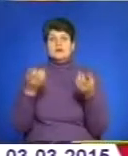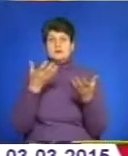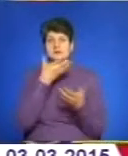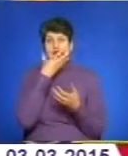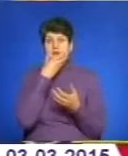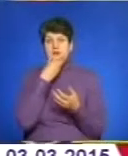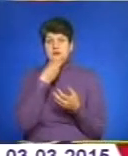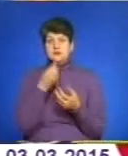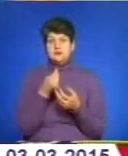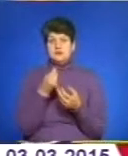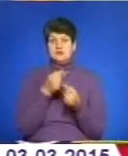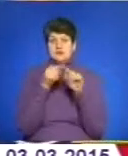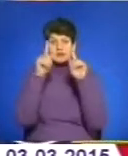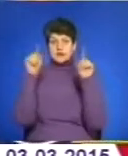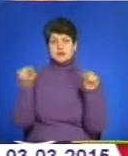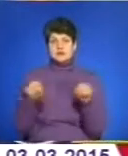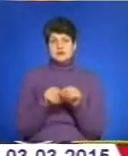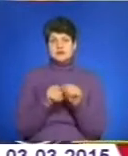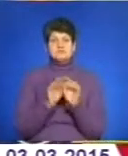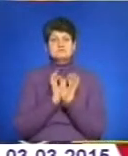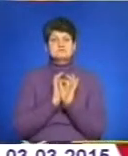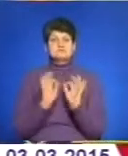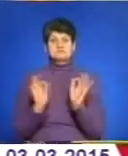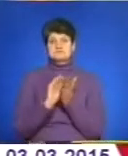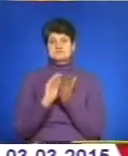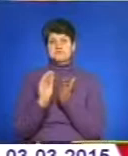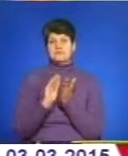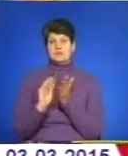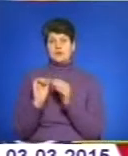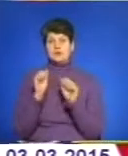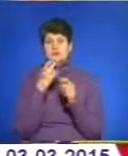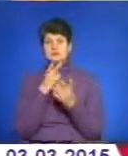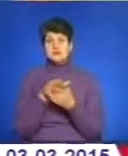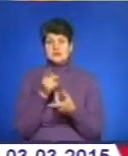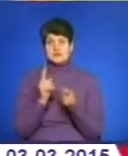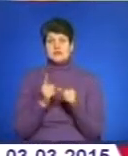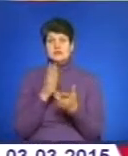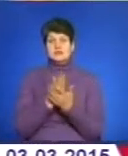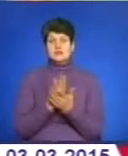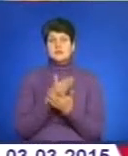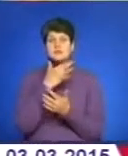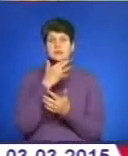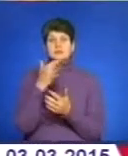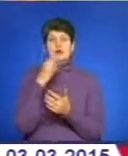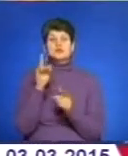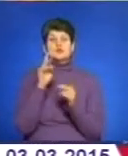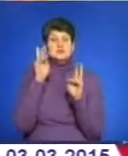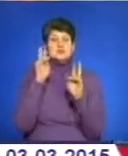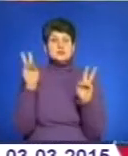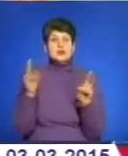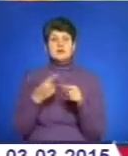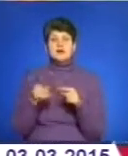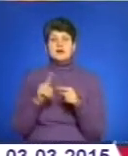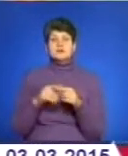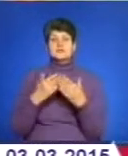красиві картини і дуже чудовий опис. Тобто ми можемо подивитися, як це діє насправді. Ми багато чого не знаємо, а ця виставка,